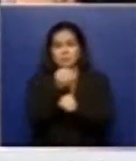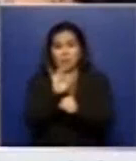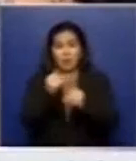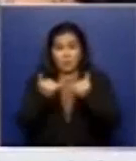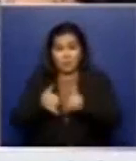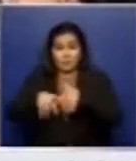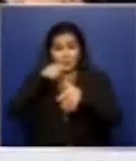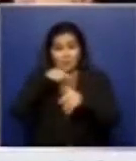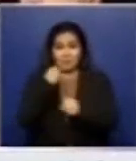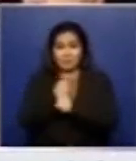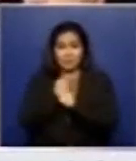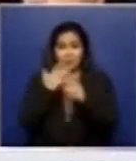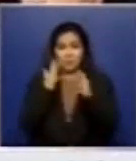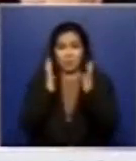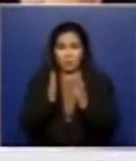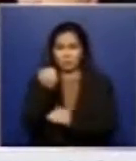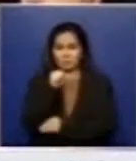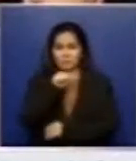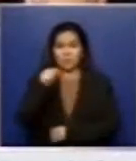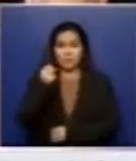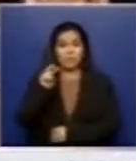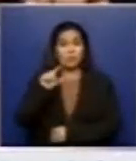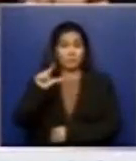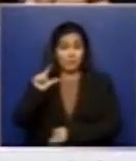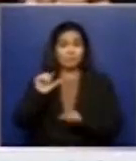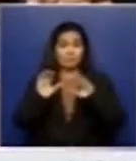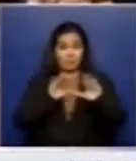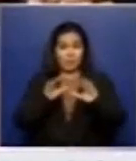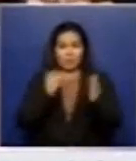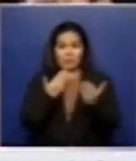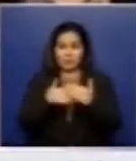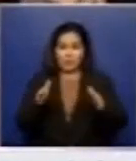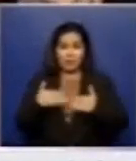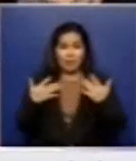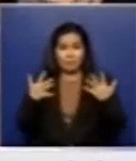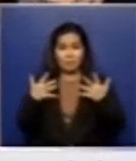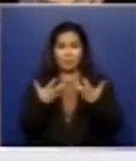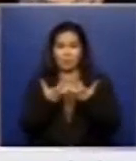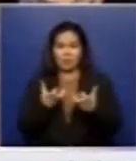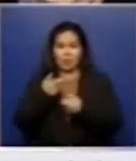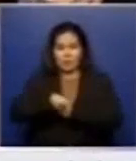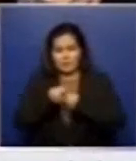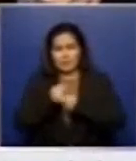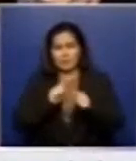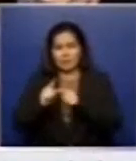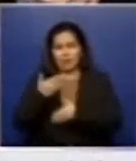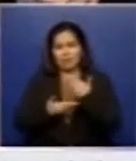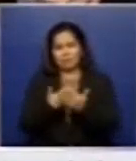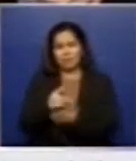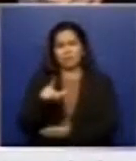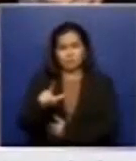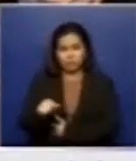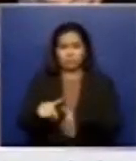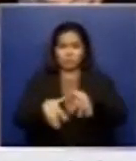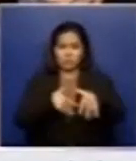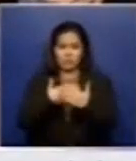าน10ถึง12ล้านคนประชาชนไม่มีรายได้สินค้าเกษตรไม่มีราคาประช